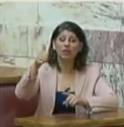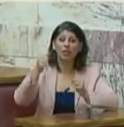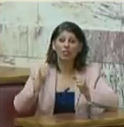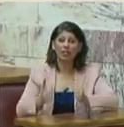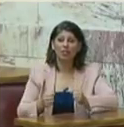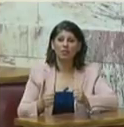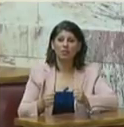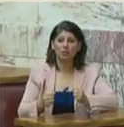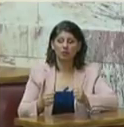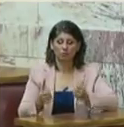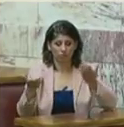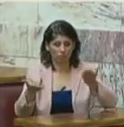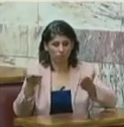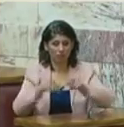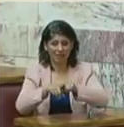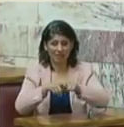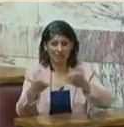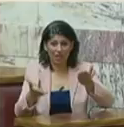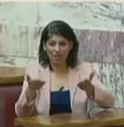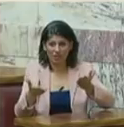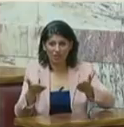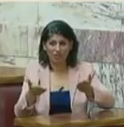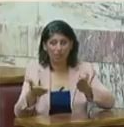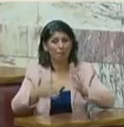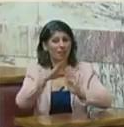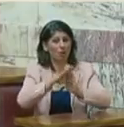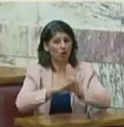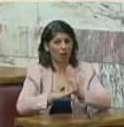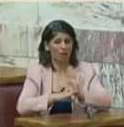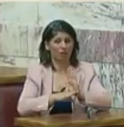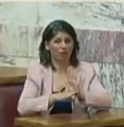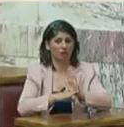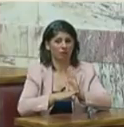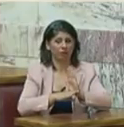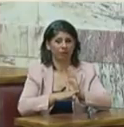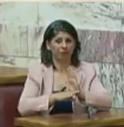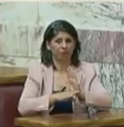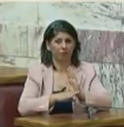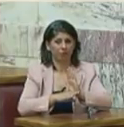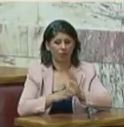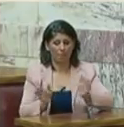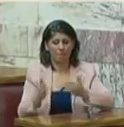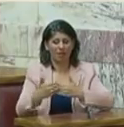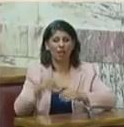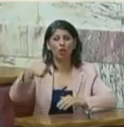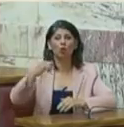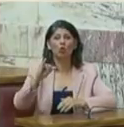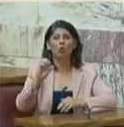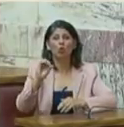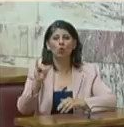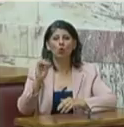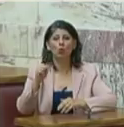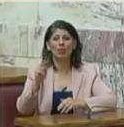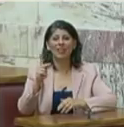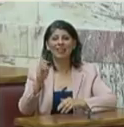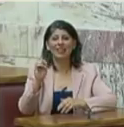σε σχέση με, με τα προγράμματα, την απορροφητικότητα στο πακέτο Juncker. Και